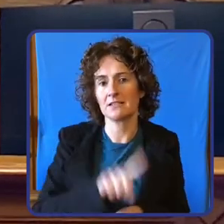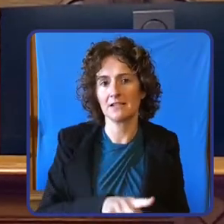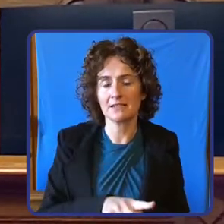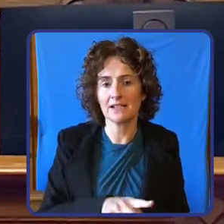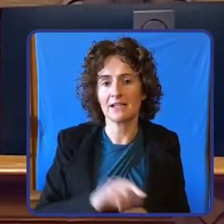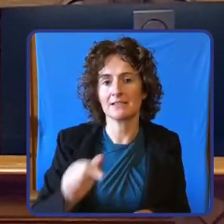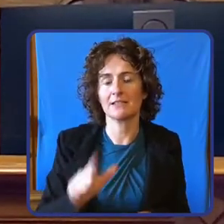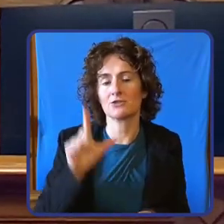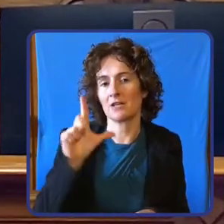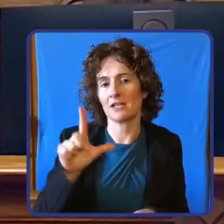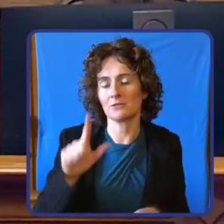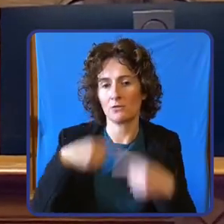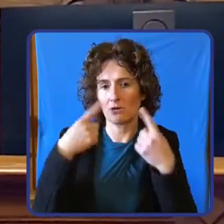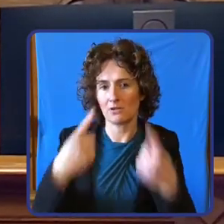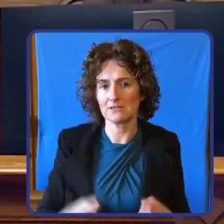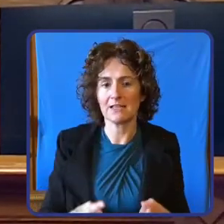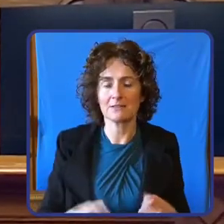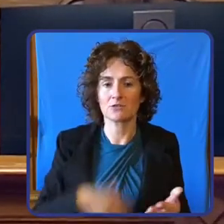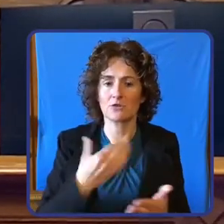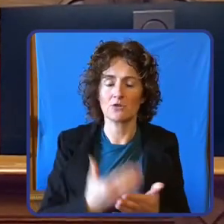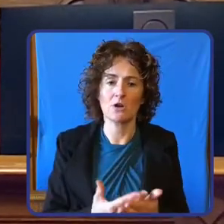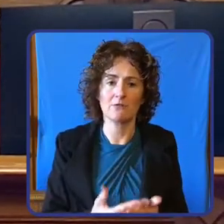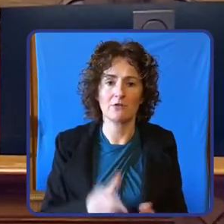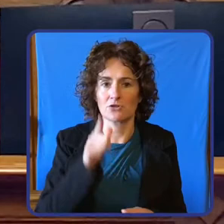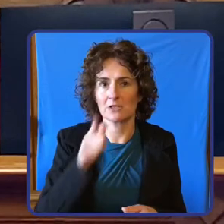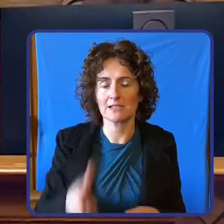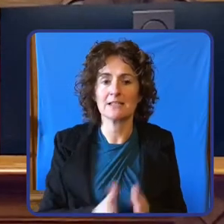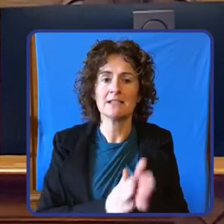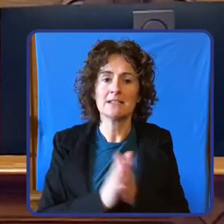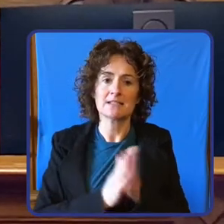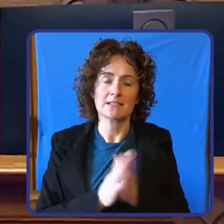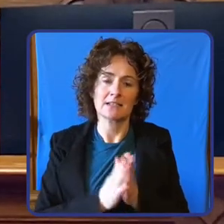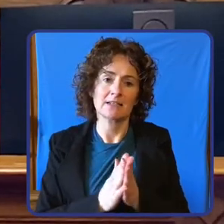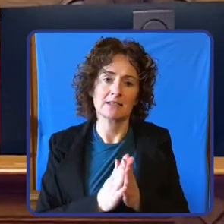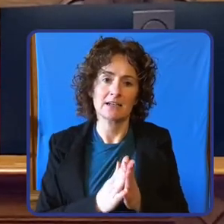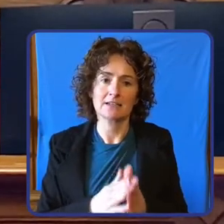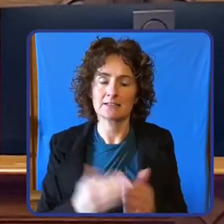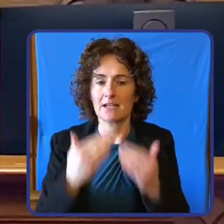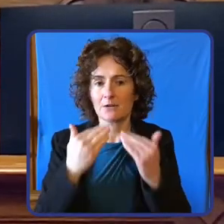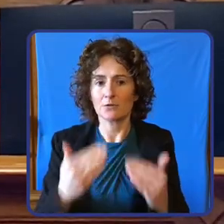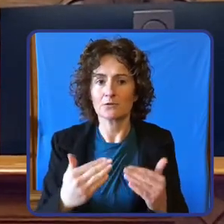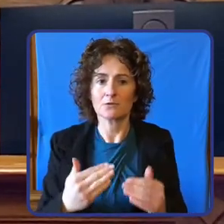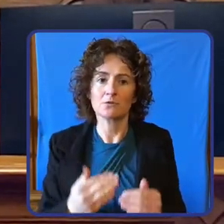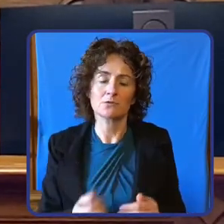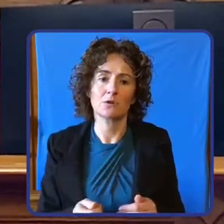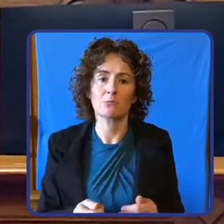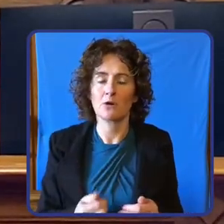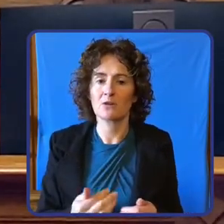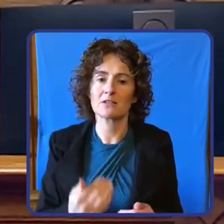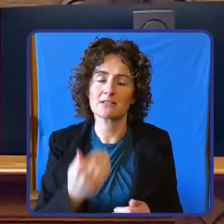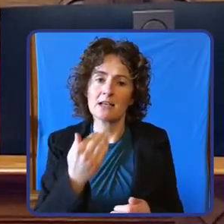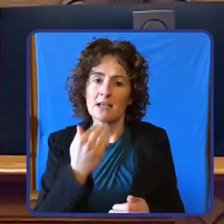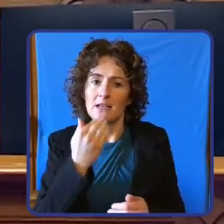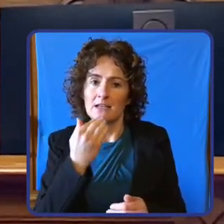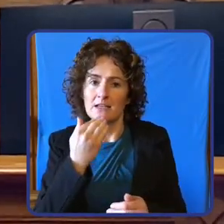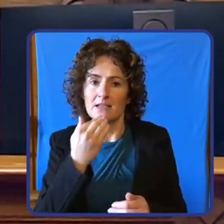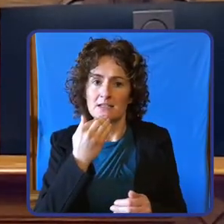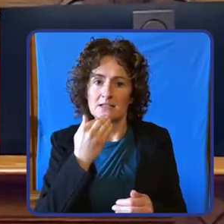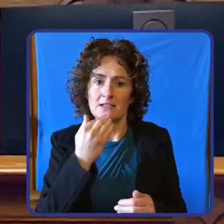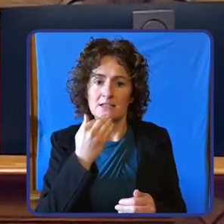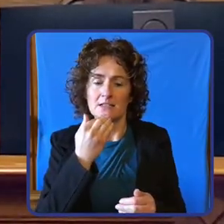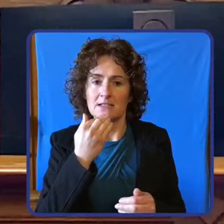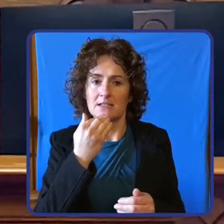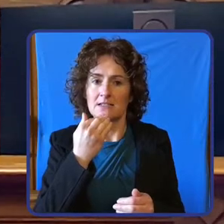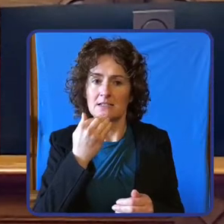darab határozati javaslattal, és szeretettel köszöntöm az East Audit ZRT képviseletében Balognétasi Judit